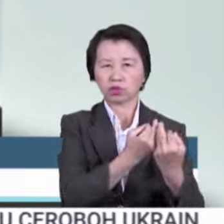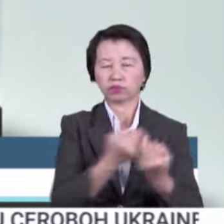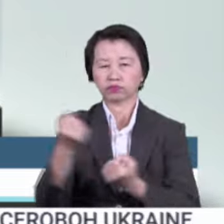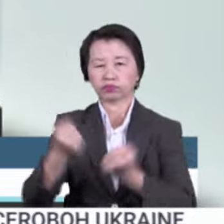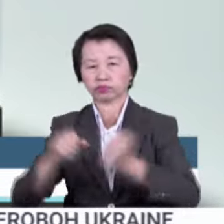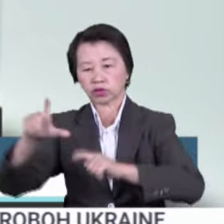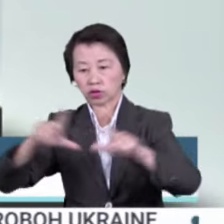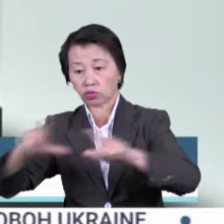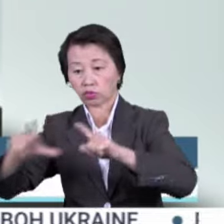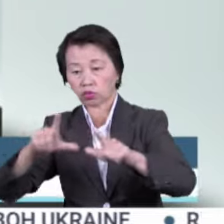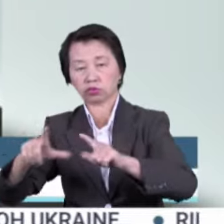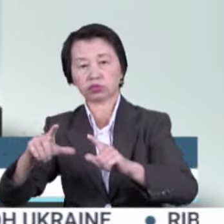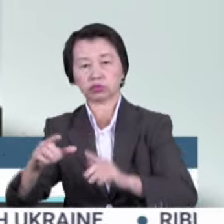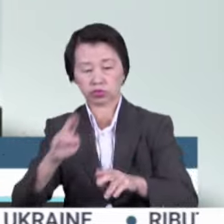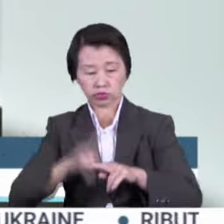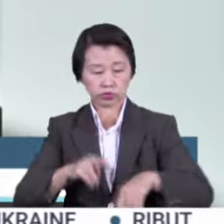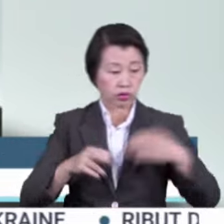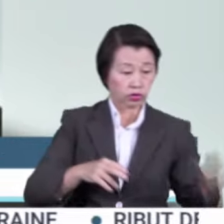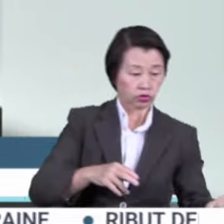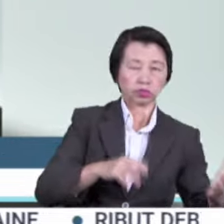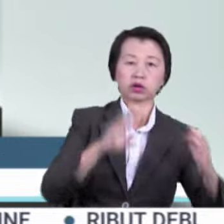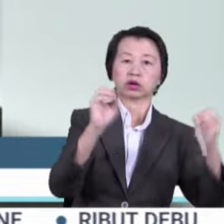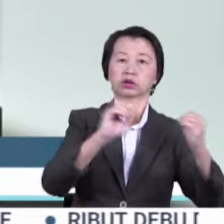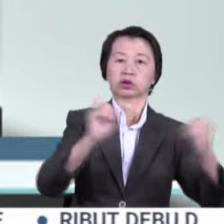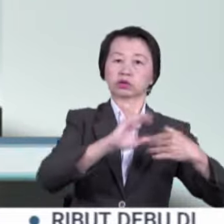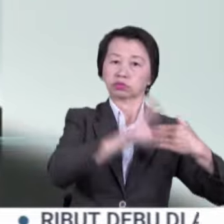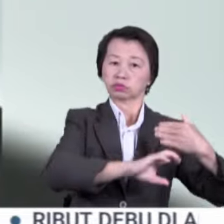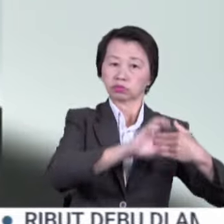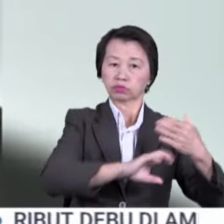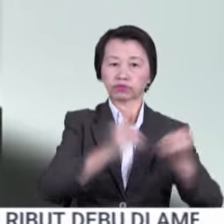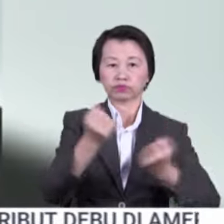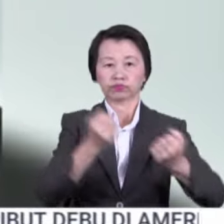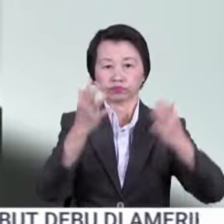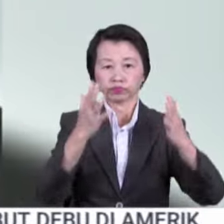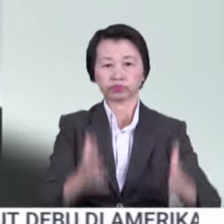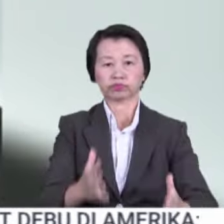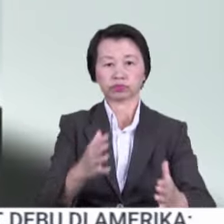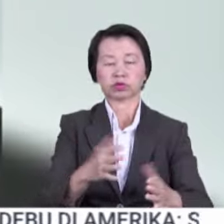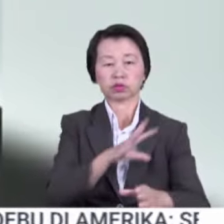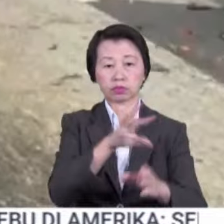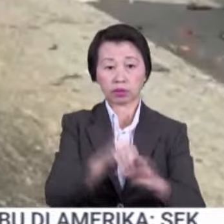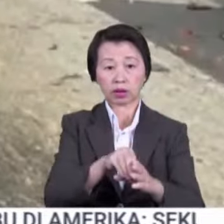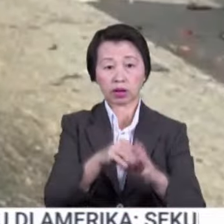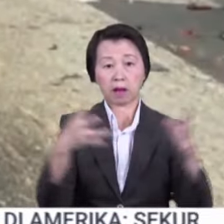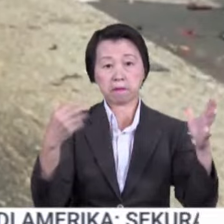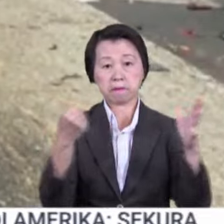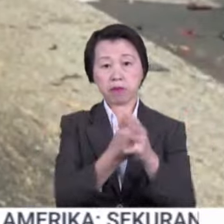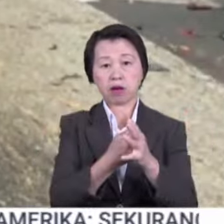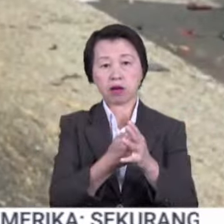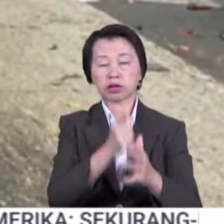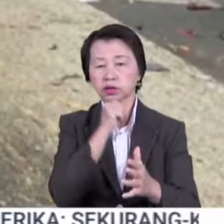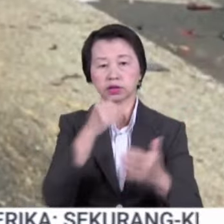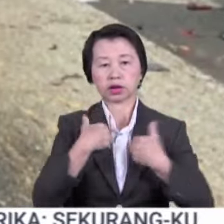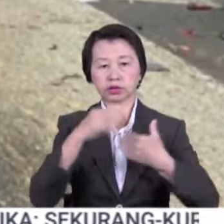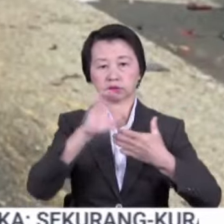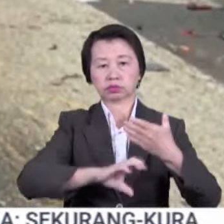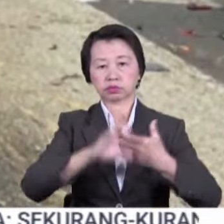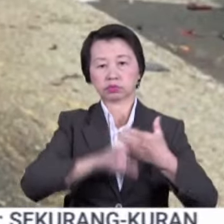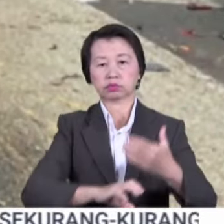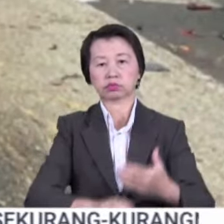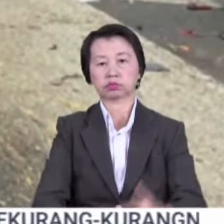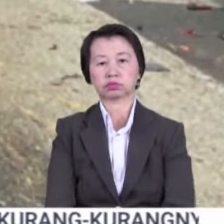muatan kelapa itu pula tidak mengalami sebarang kecintaan pemandu pacuan paroda yang itu juga tidak